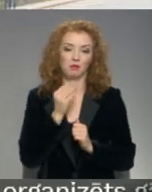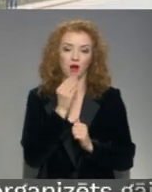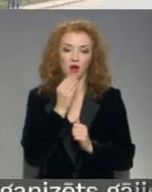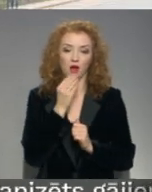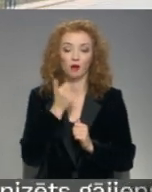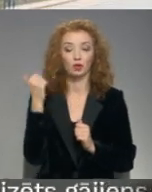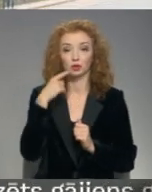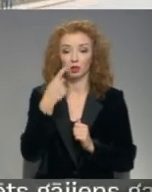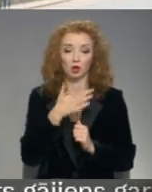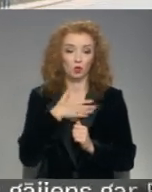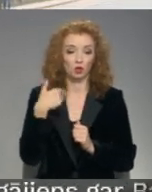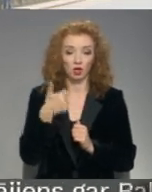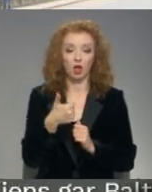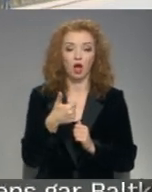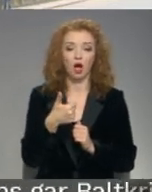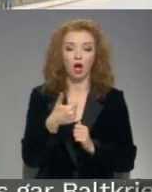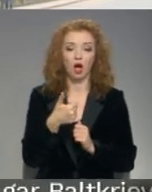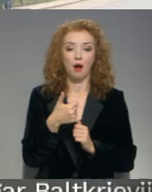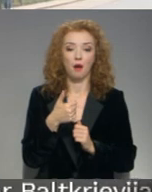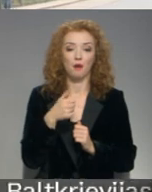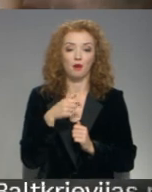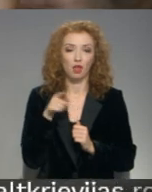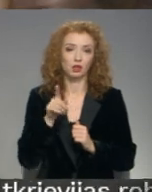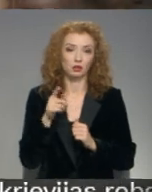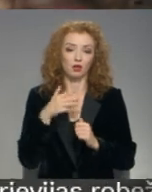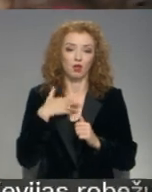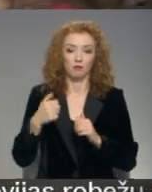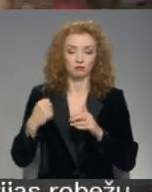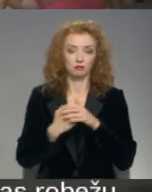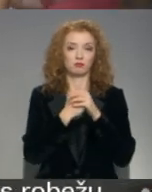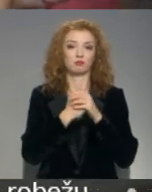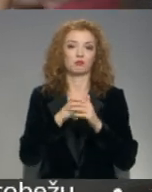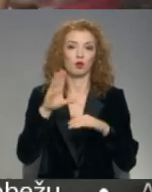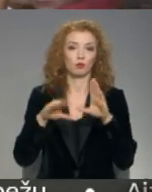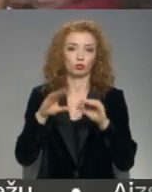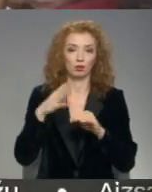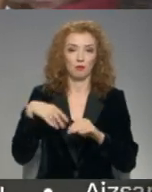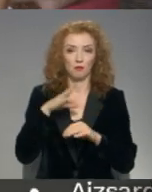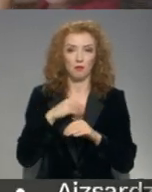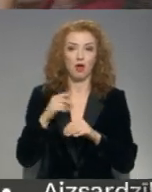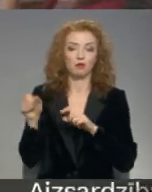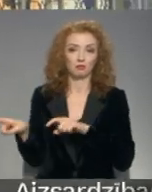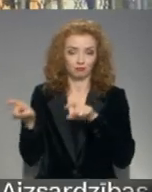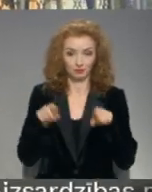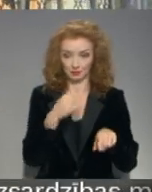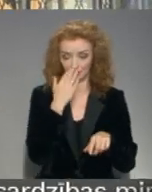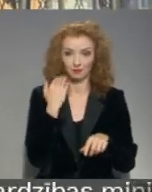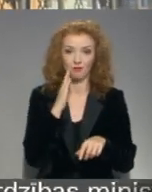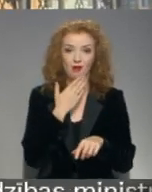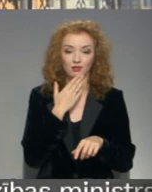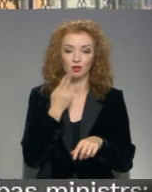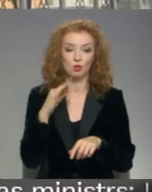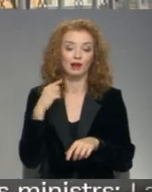es domāju. Protams, tas ir atspējis, ka vajadz ģimenes budžetam ir. Mēs esam pārcēlušies šos, ja tik uz Madonu, tā kā no